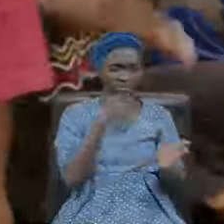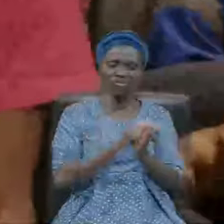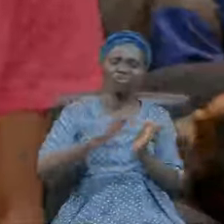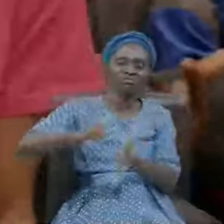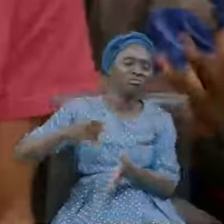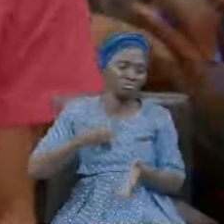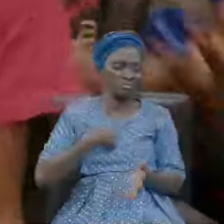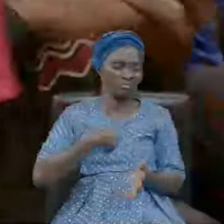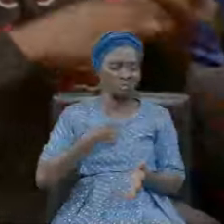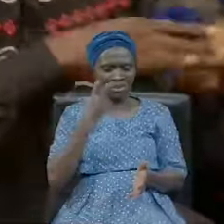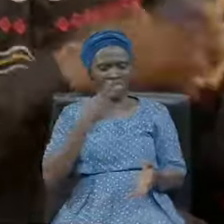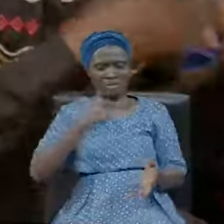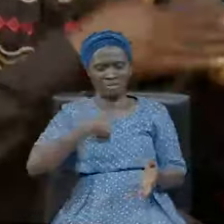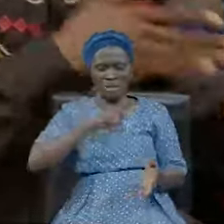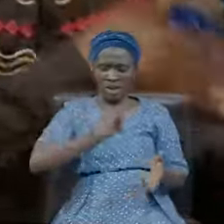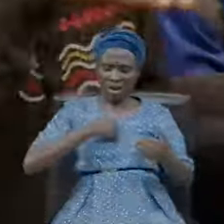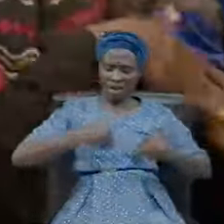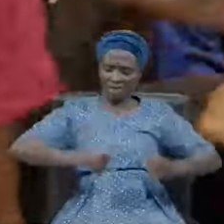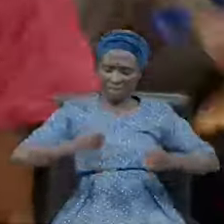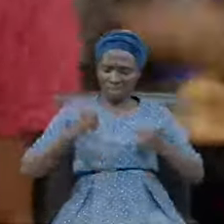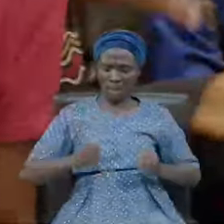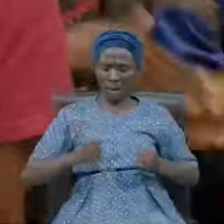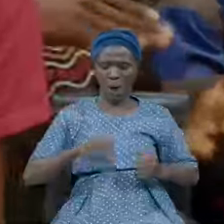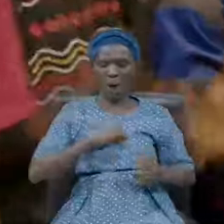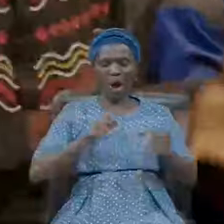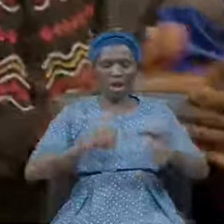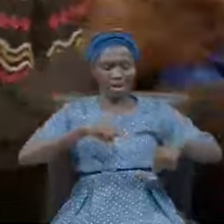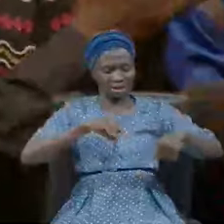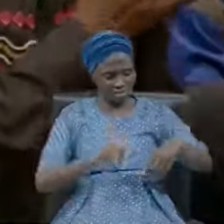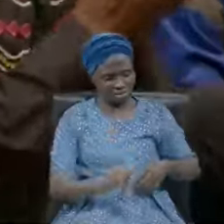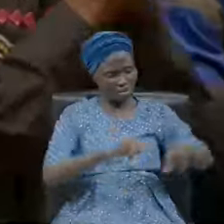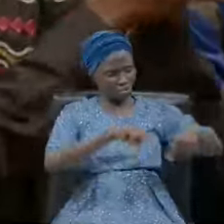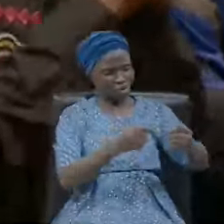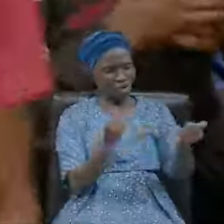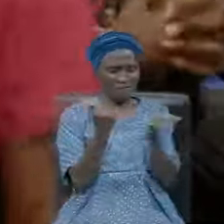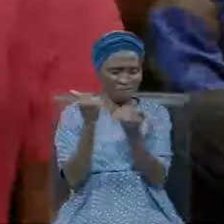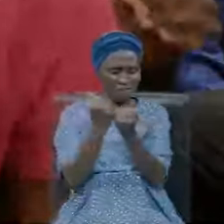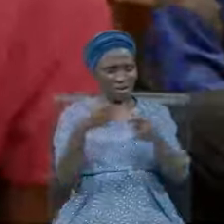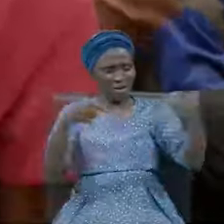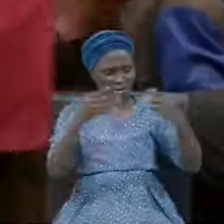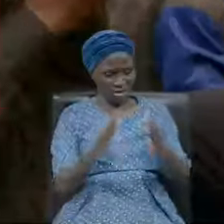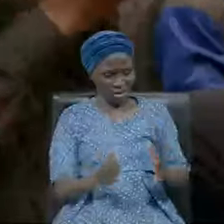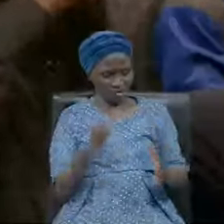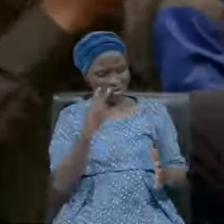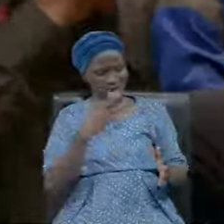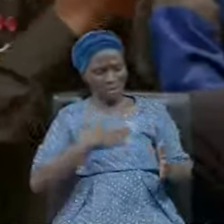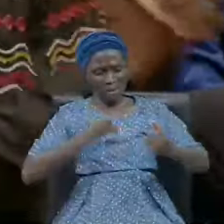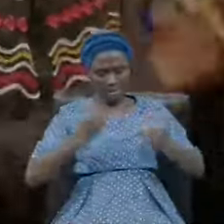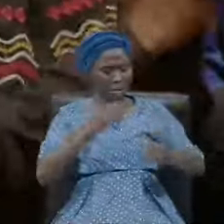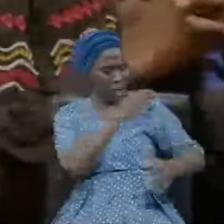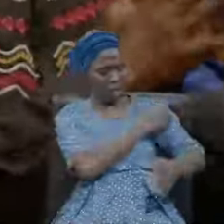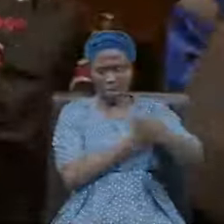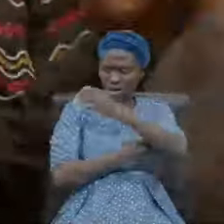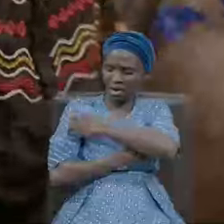Laissez-moi. Est-ce que vous ne connaissez pas mon pouvoir? J'ai la puissance, je peux même ôter la grille et mettre ça sur